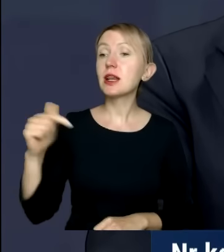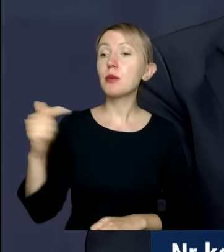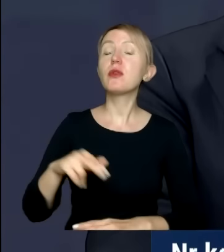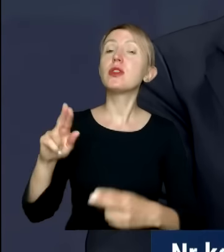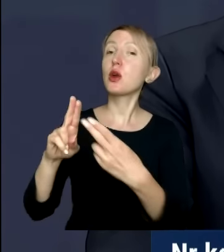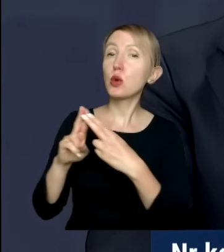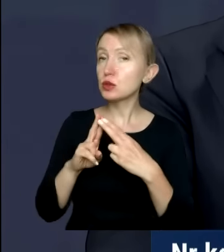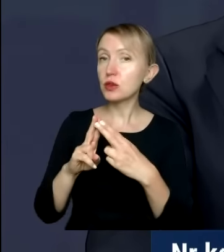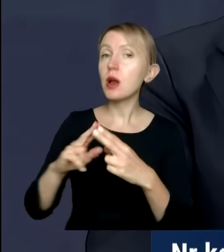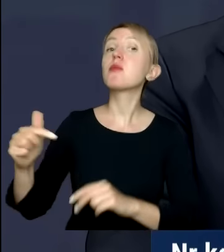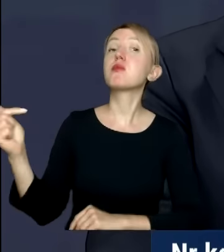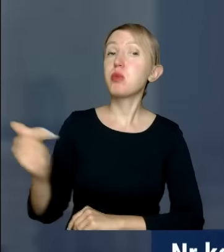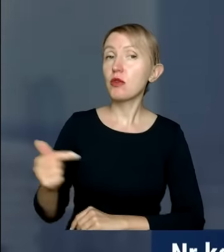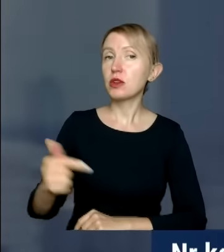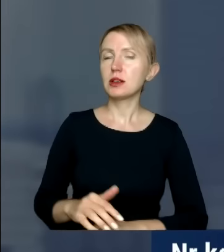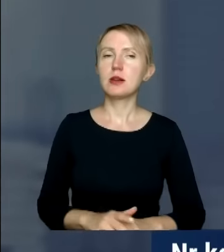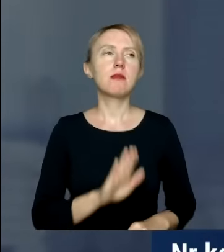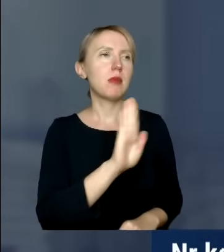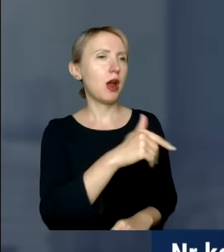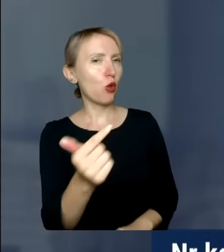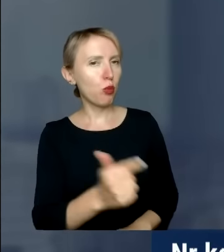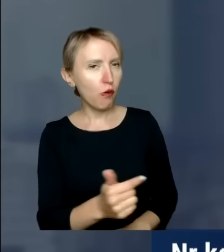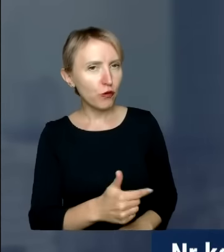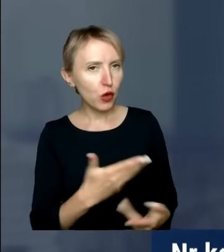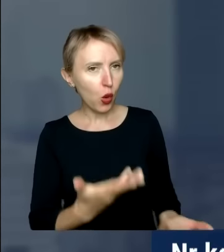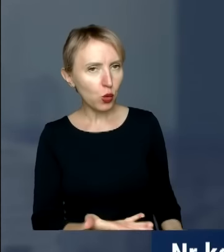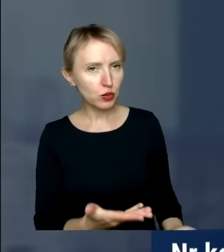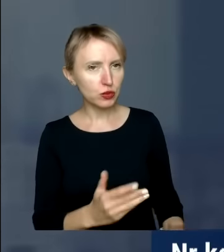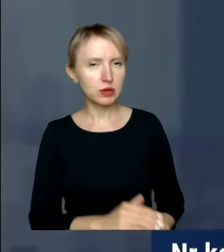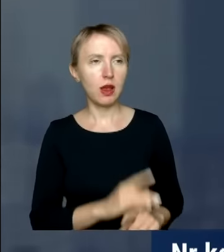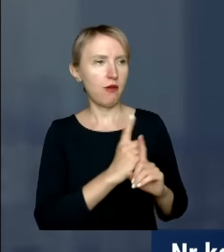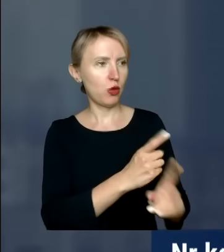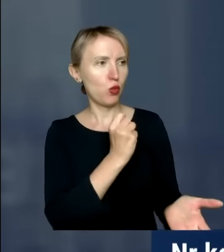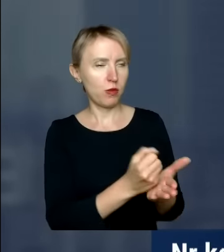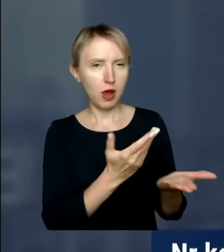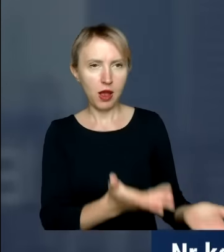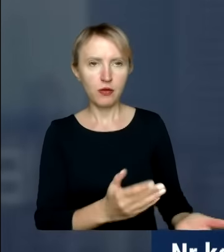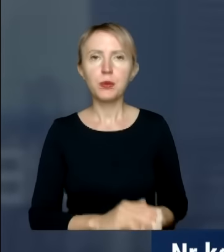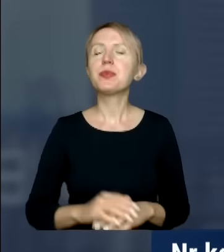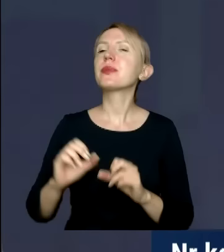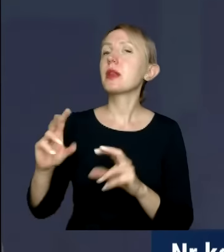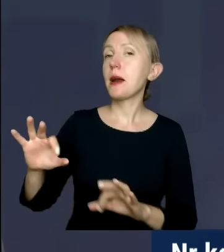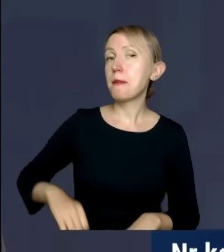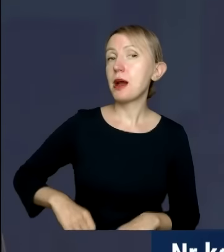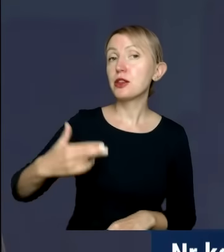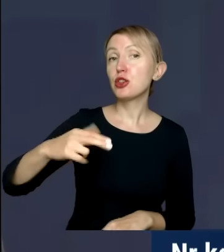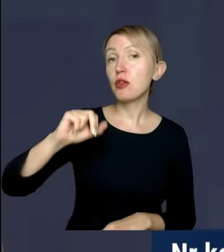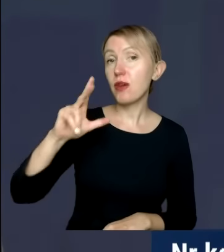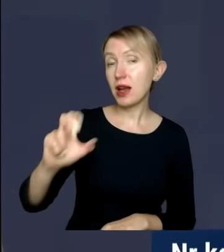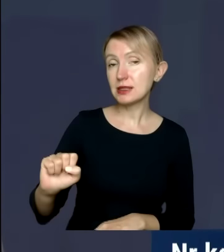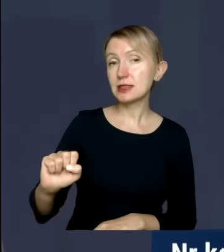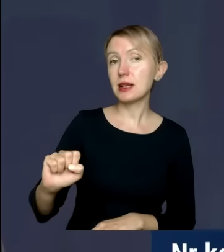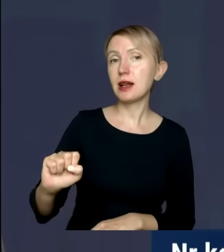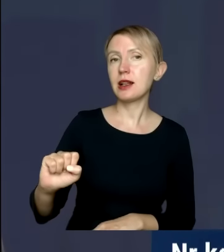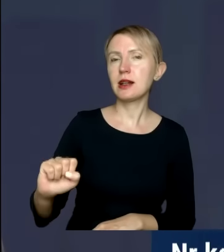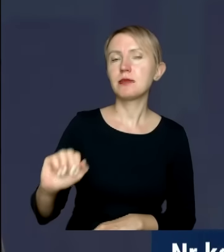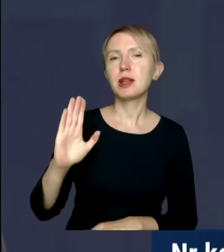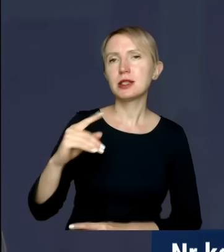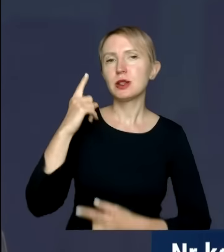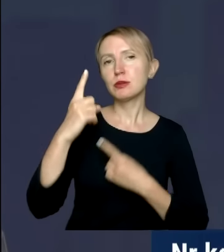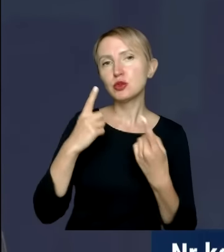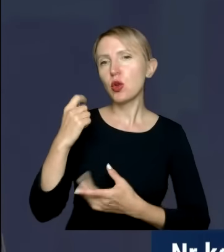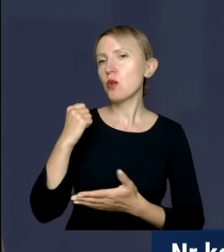Nowacka oczywiście powinna skonsultować obek Oczywiście że ma obowiązek tak czy pani Nowacka będzie myślała o